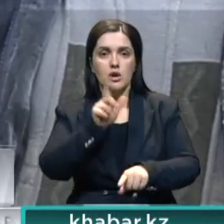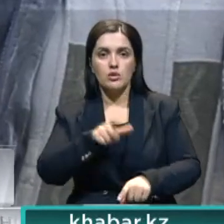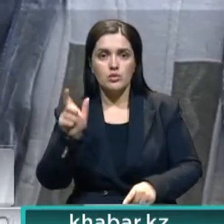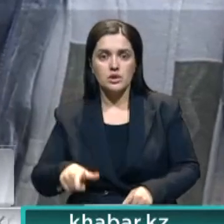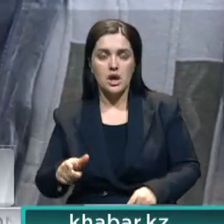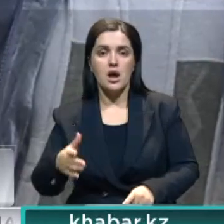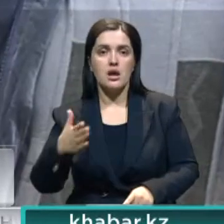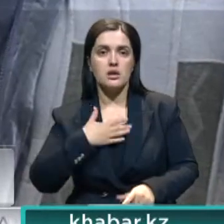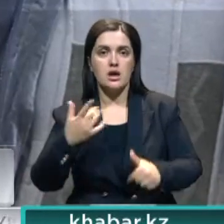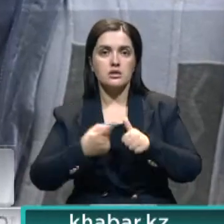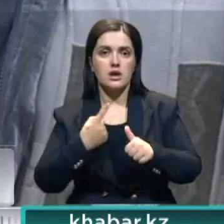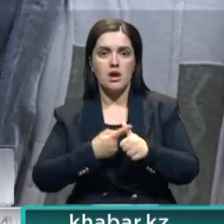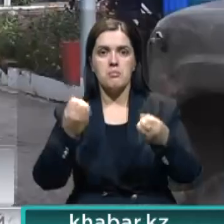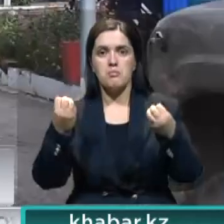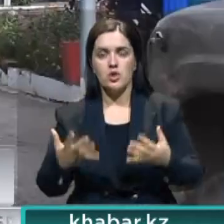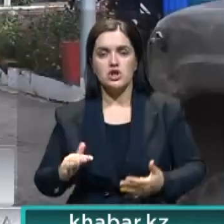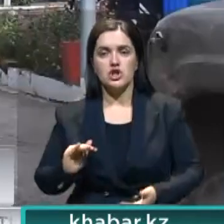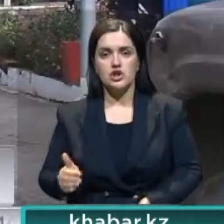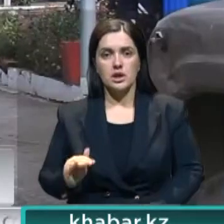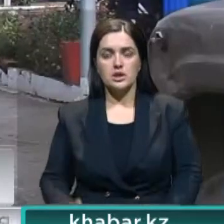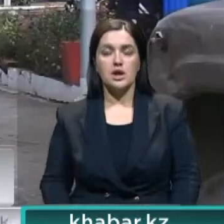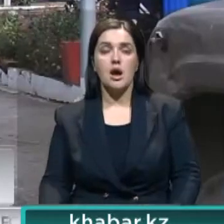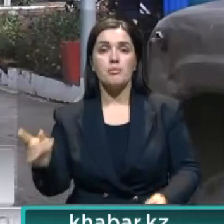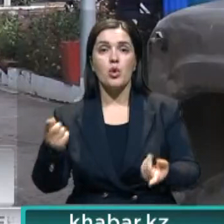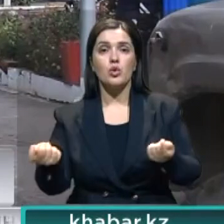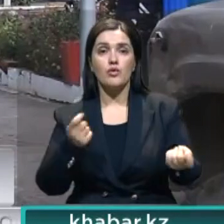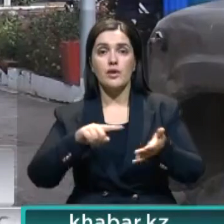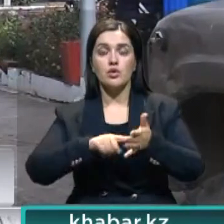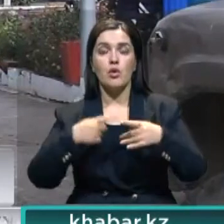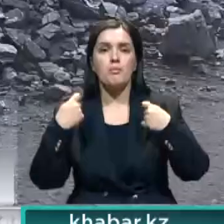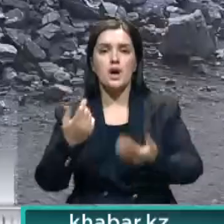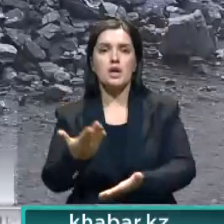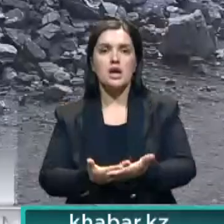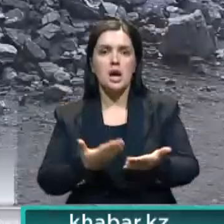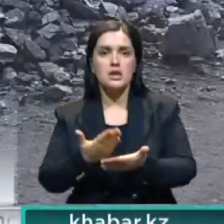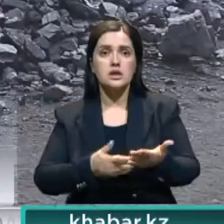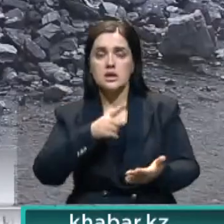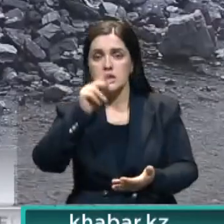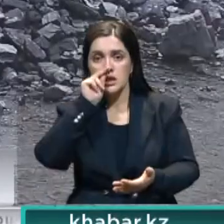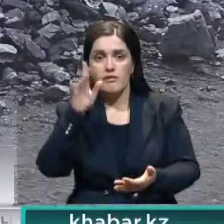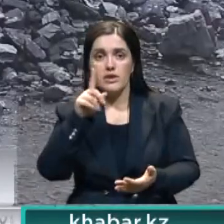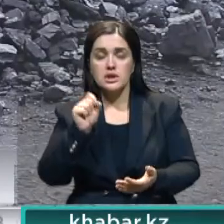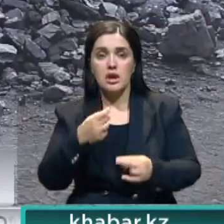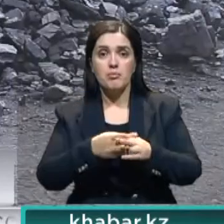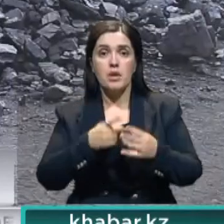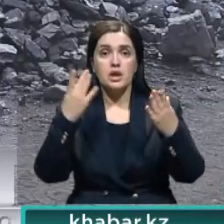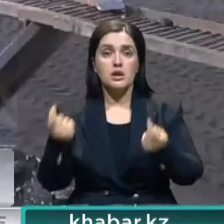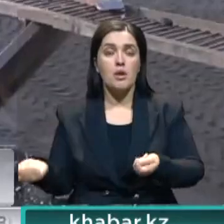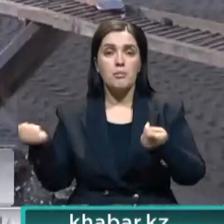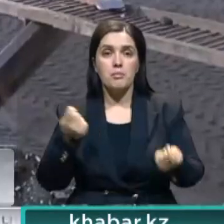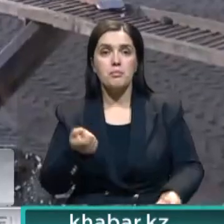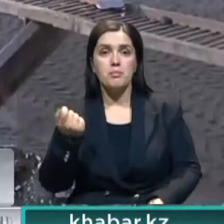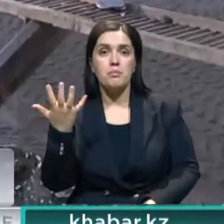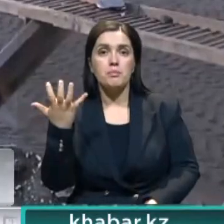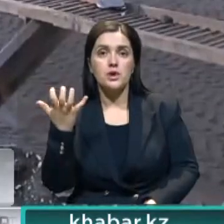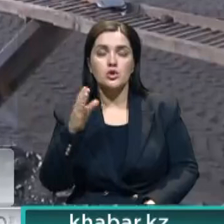в итоге называют просто частниками. Руководство точки продаж разъясняет, дело не в них. За этот день, к примеру, им привезли всего чуть меньше